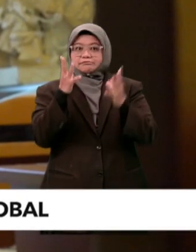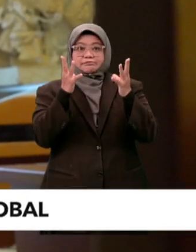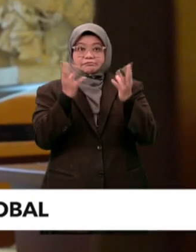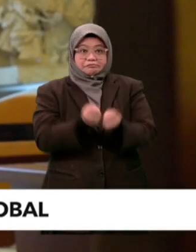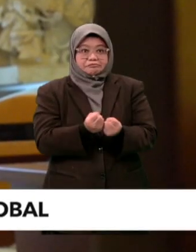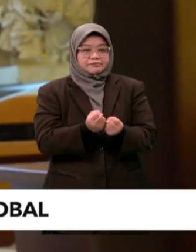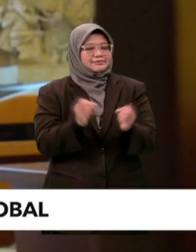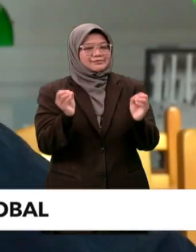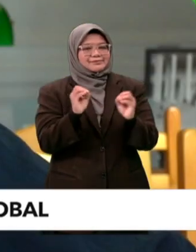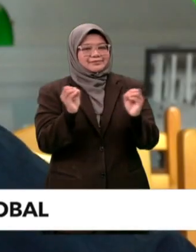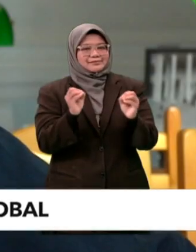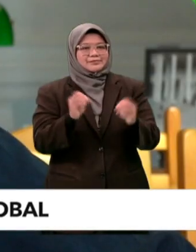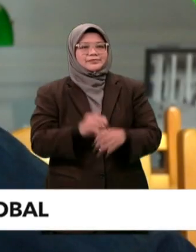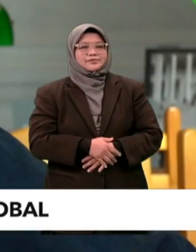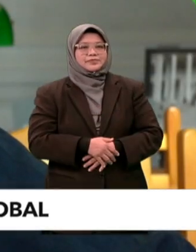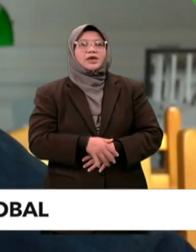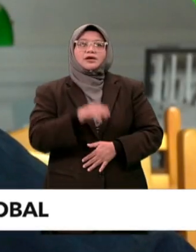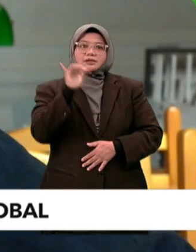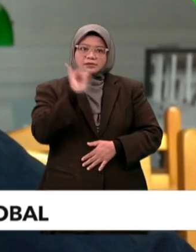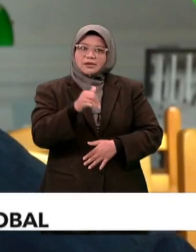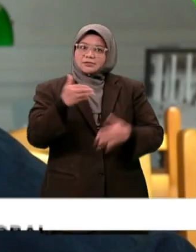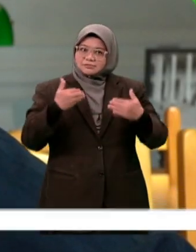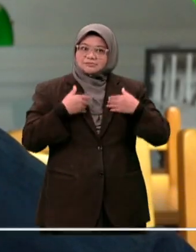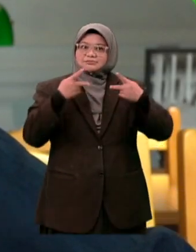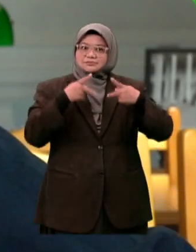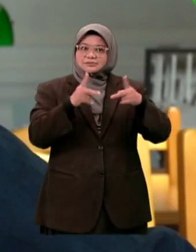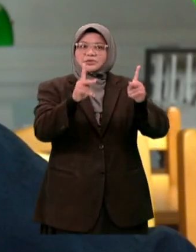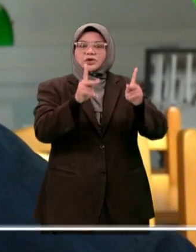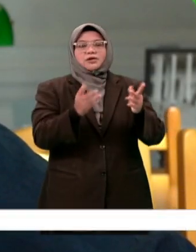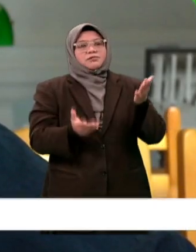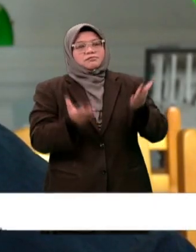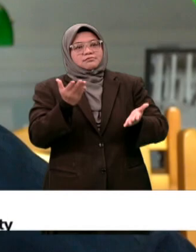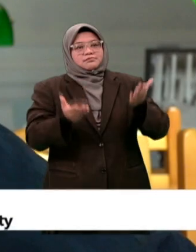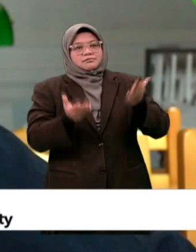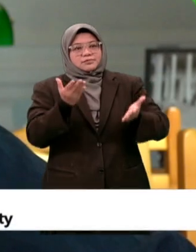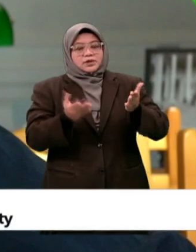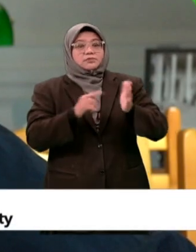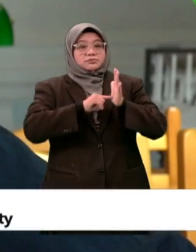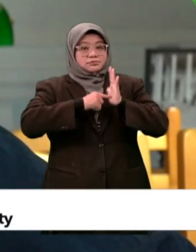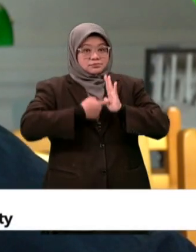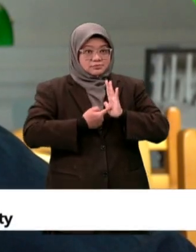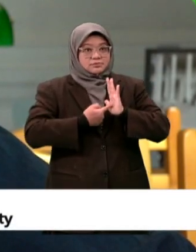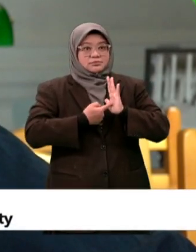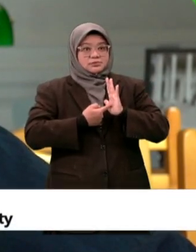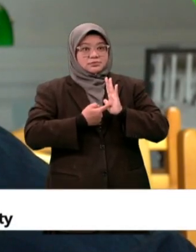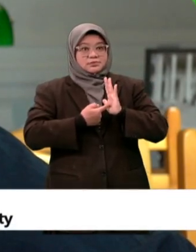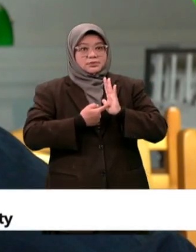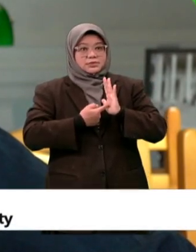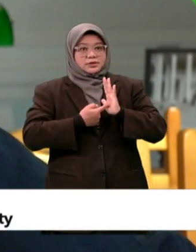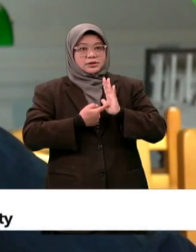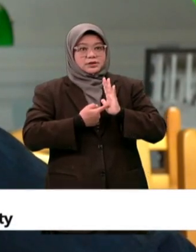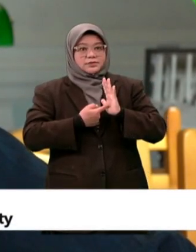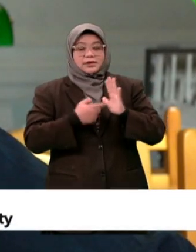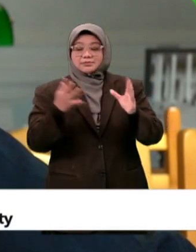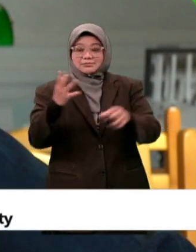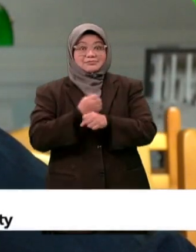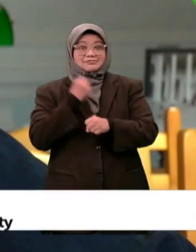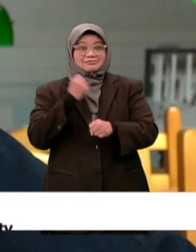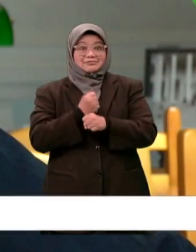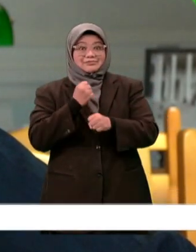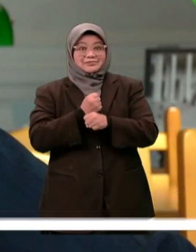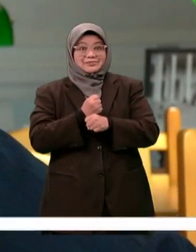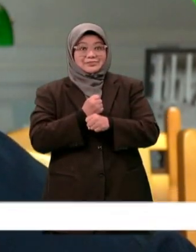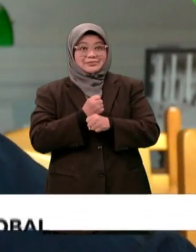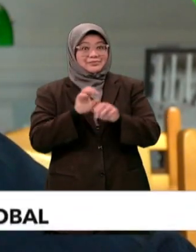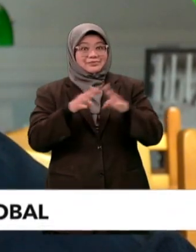sampai bila ada potensi Meskipun mungkin mula-mula mereka tidak dapat kerja dengan